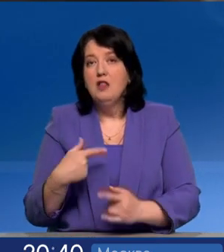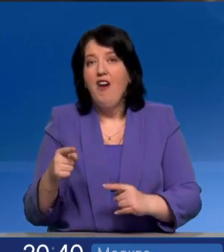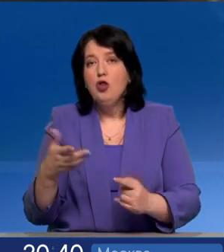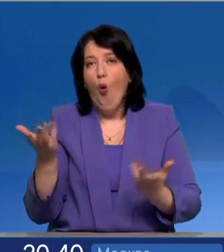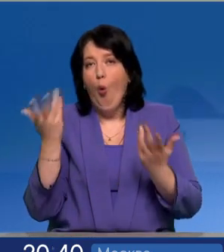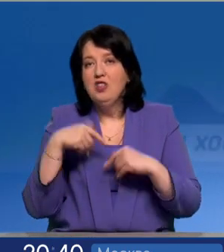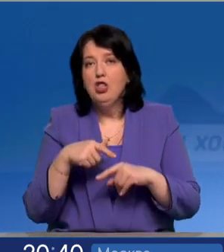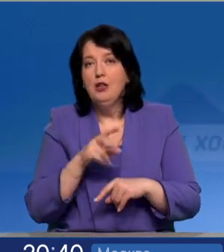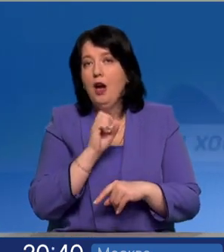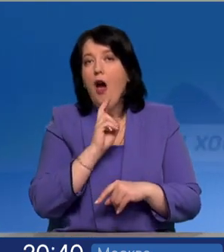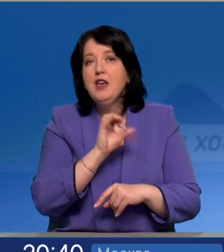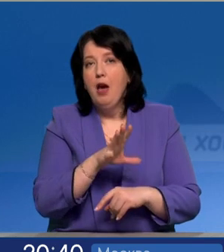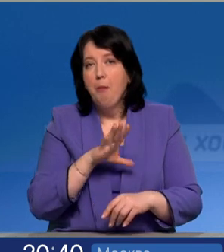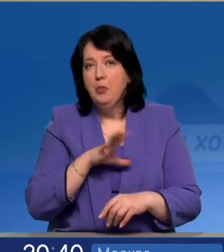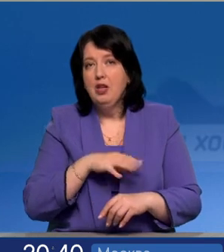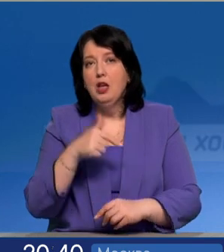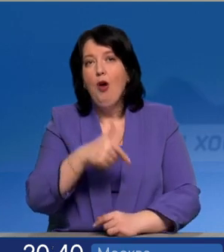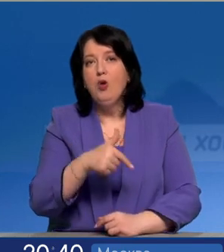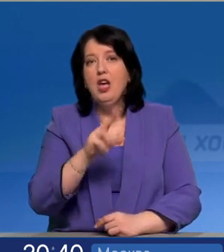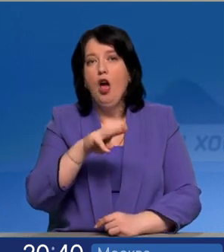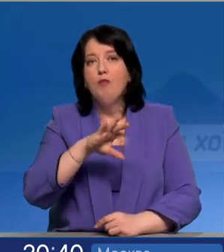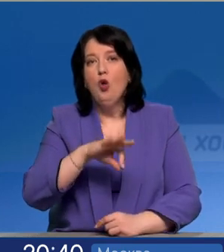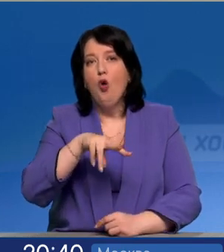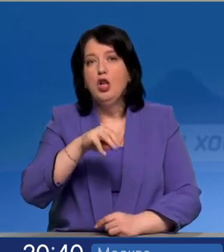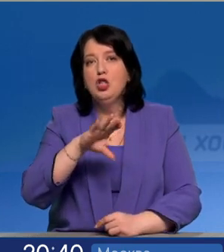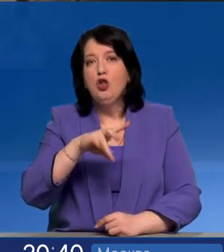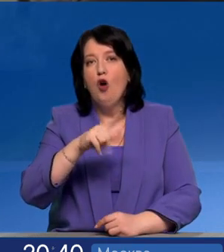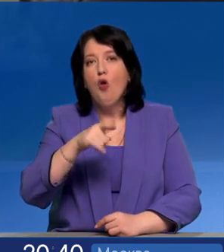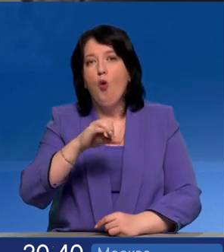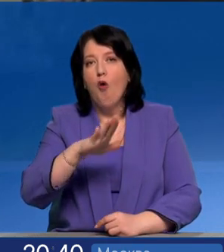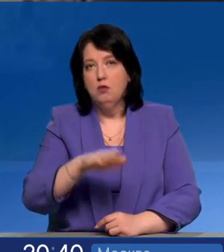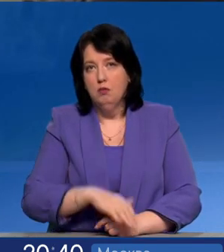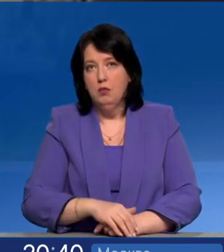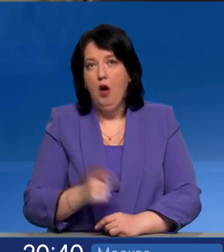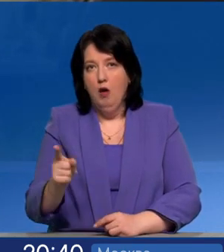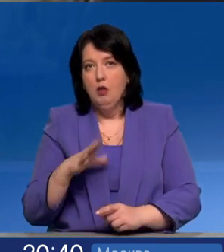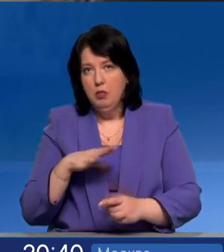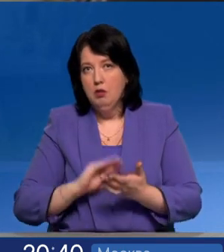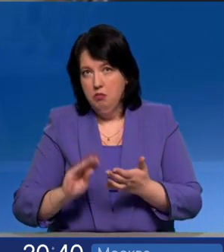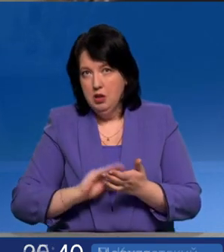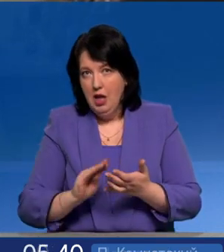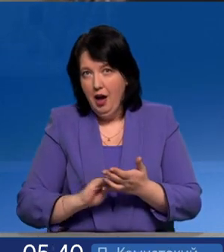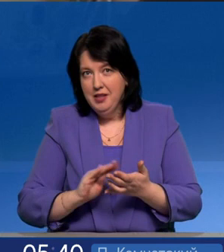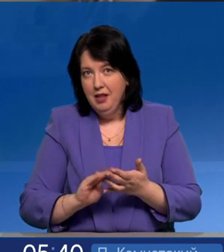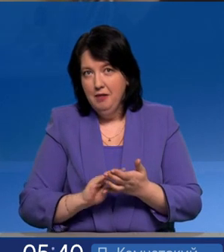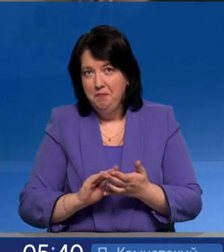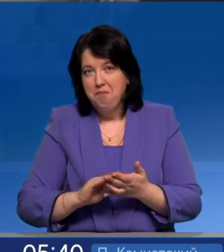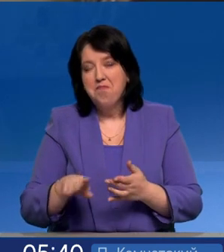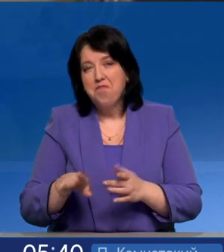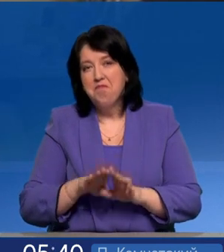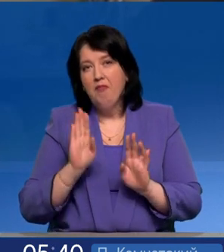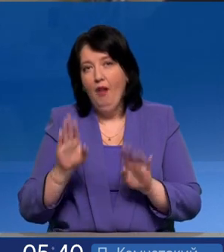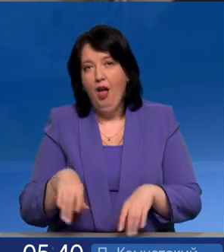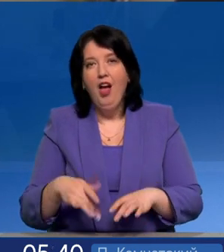Георгий Товстоногов? Это очень знакомо. Писателем? Так, хорошо.